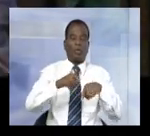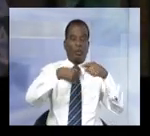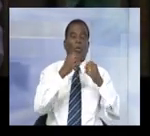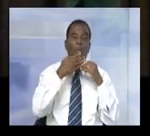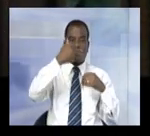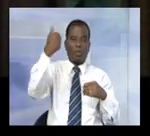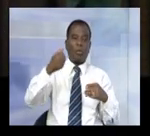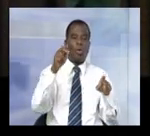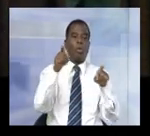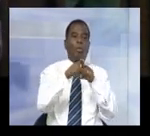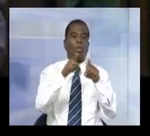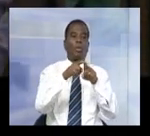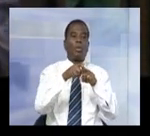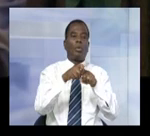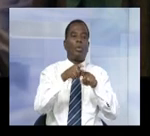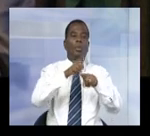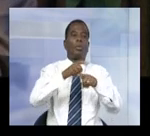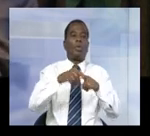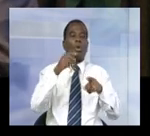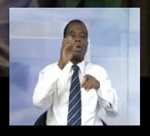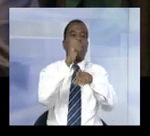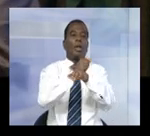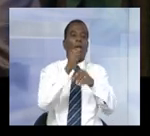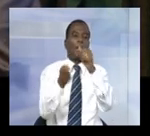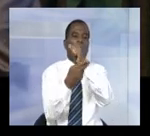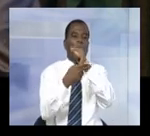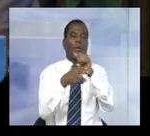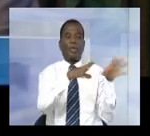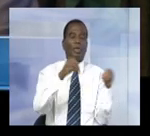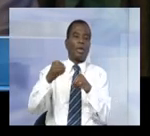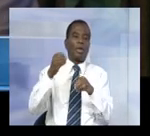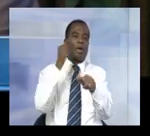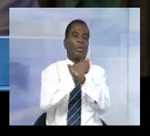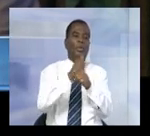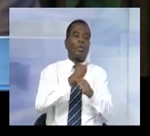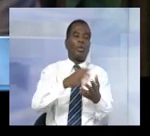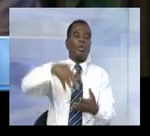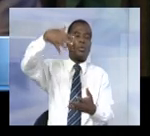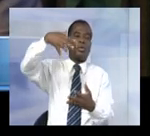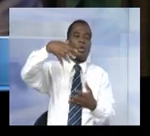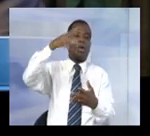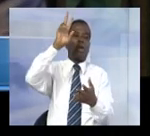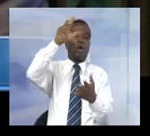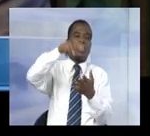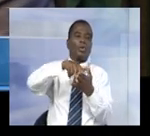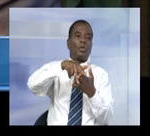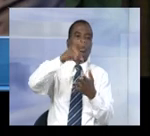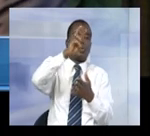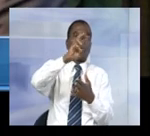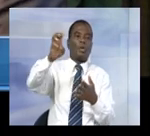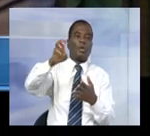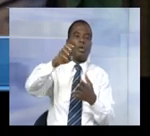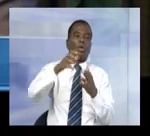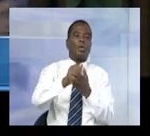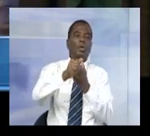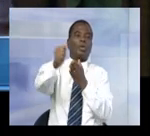crise. Au moment où la banque quittait la ville d'Abidjan, le volume total des opérations était de 3,6 milliards de